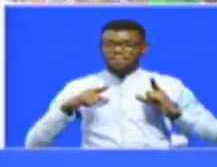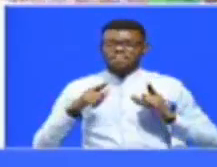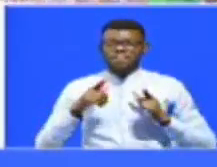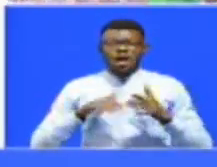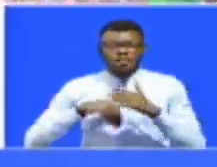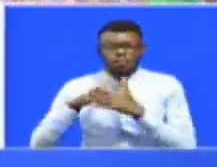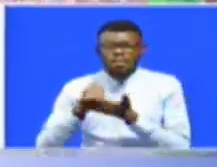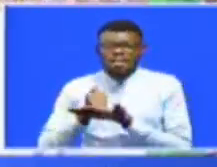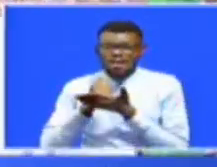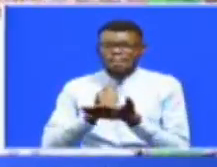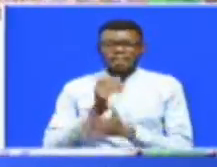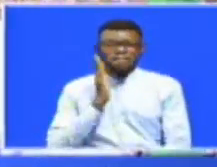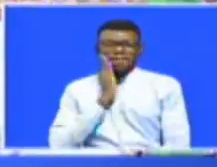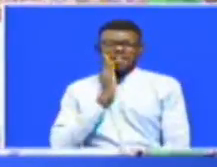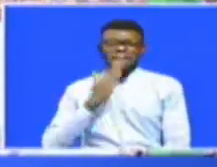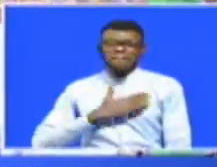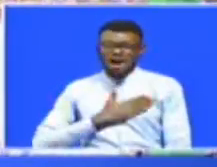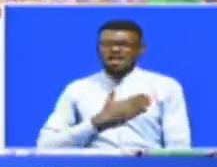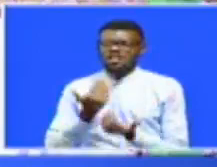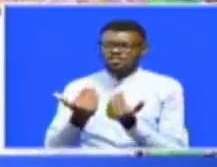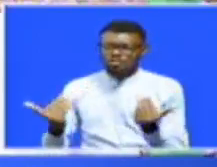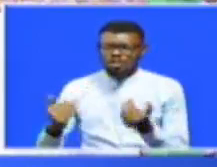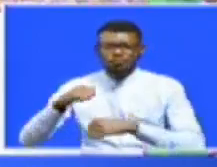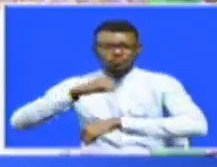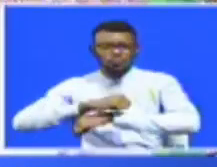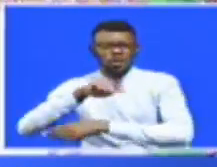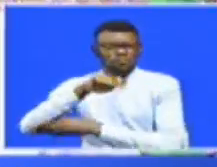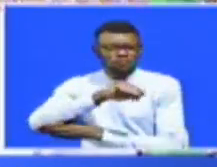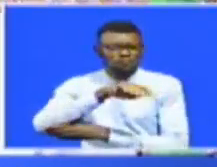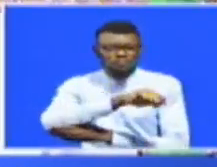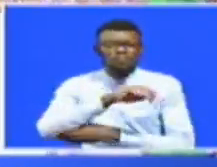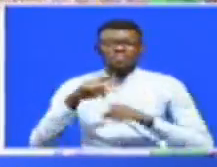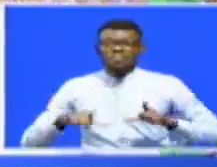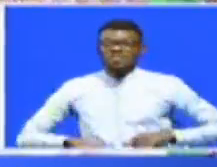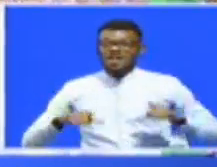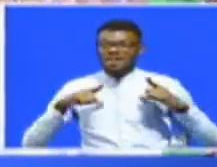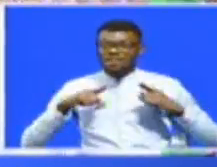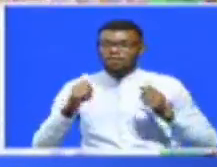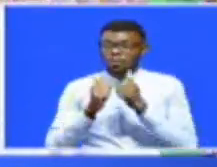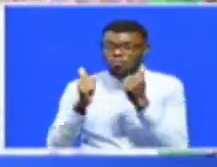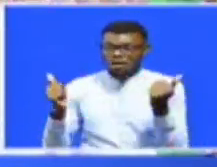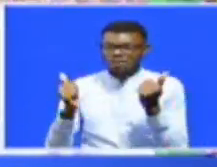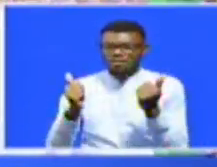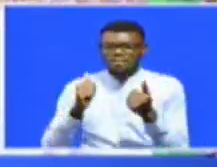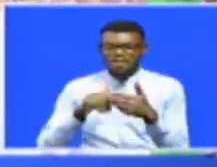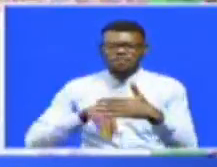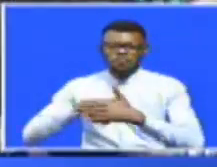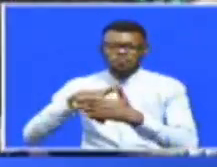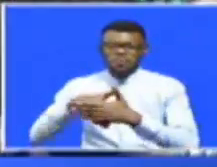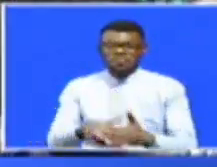mom, my siblings wote wamesoma na wanaishi maisha mazuri sababu ya mpira.